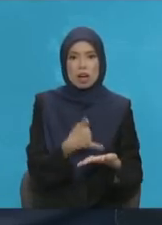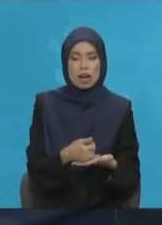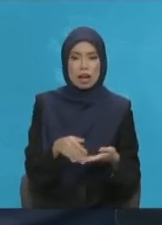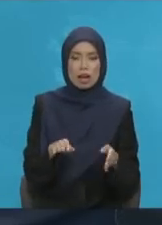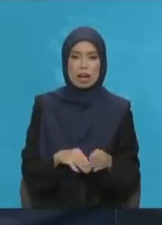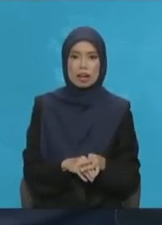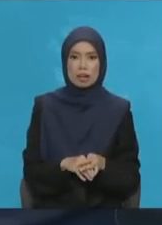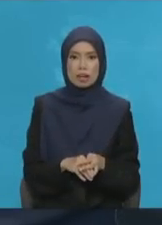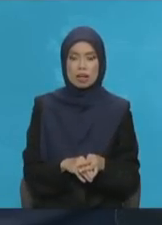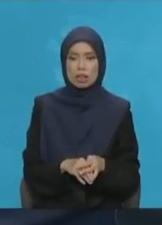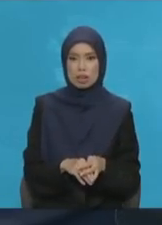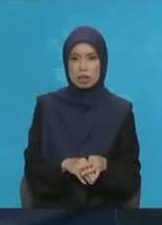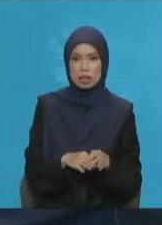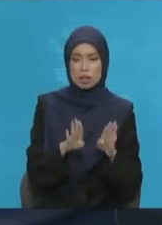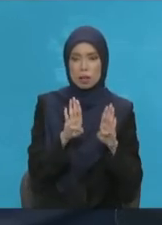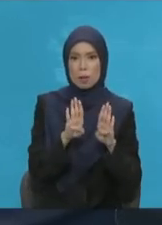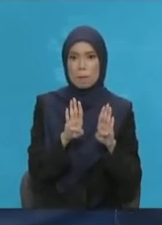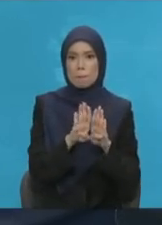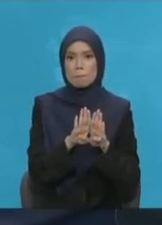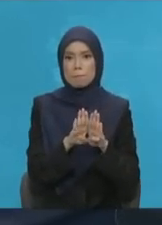system SMS dan